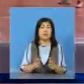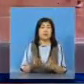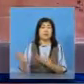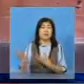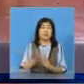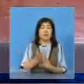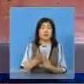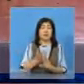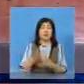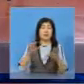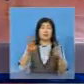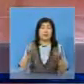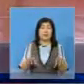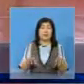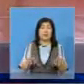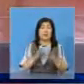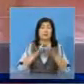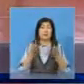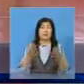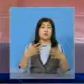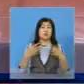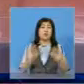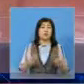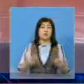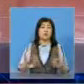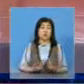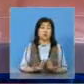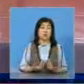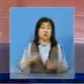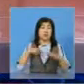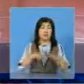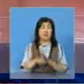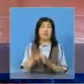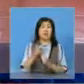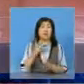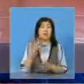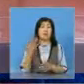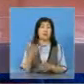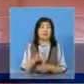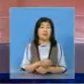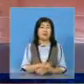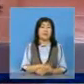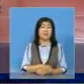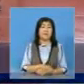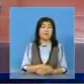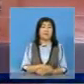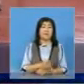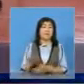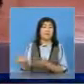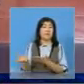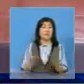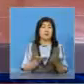послание президента, пропаганда здорового образа жизни среди партийцев. Мы призываем всех